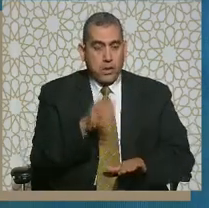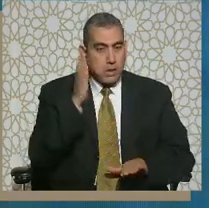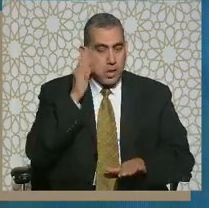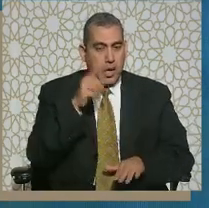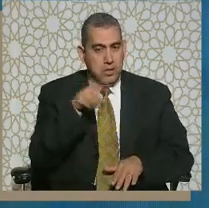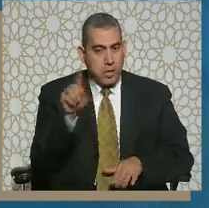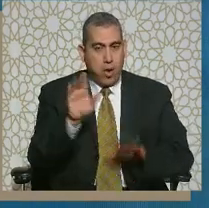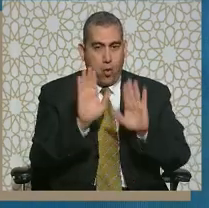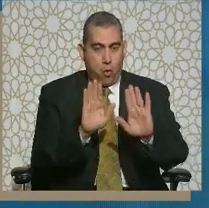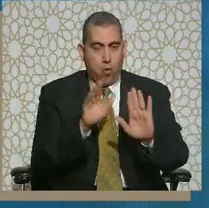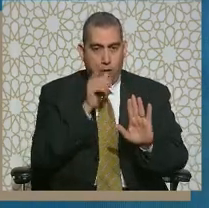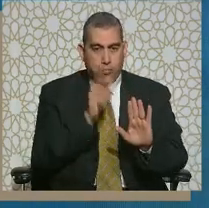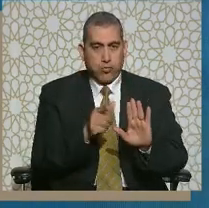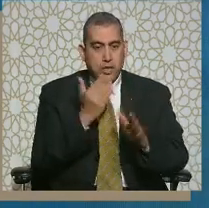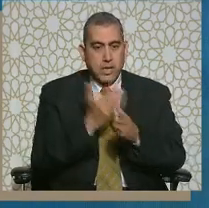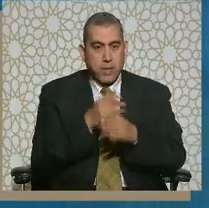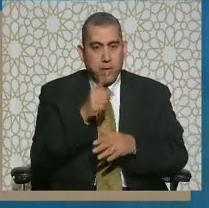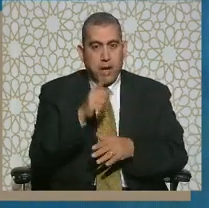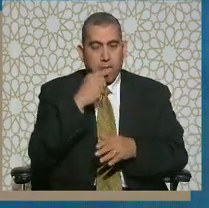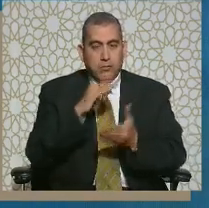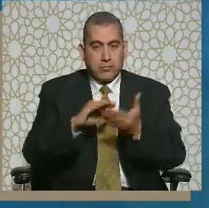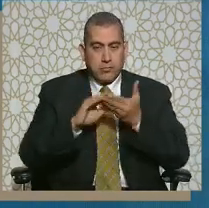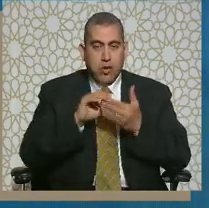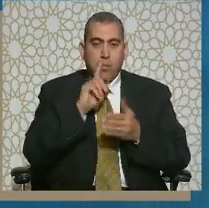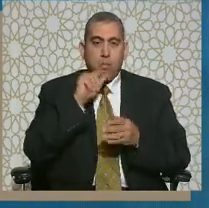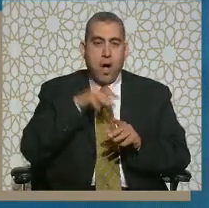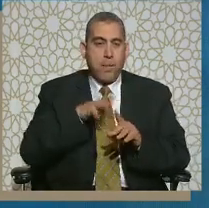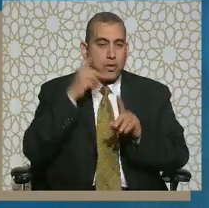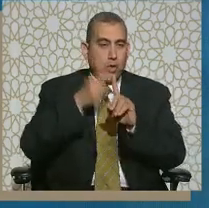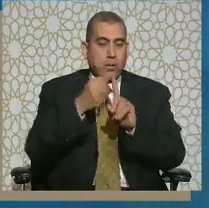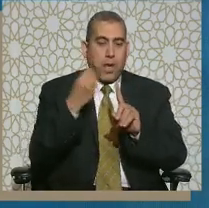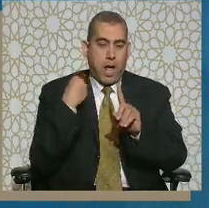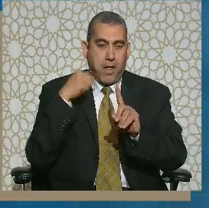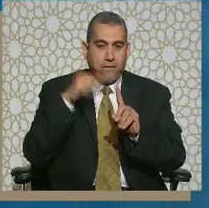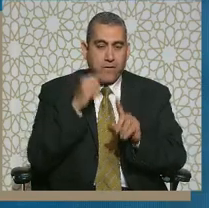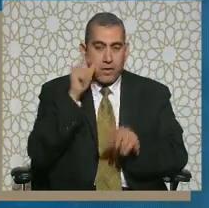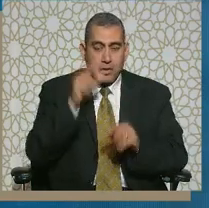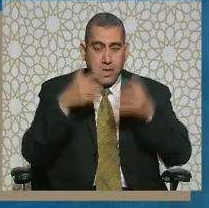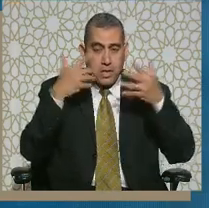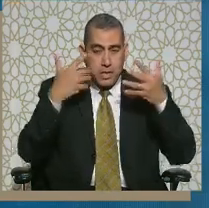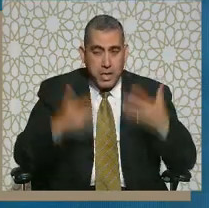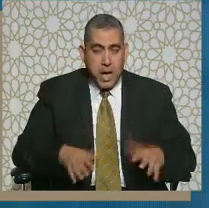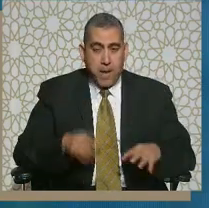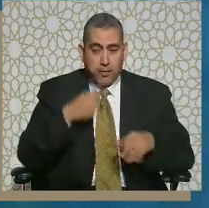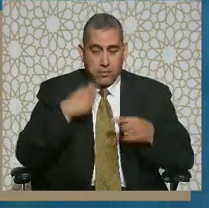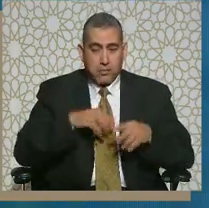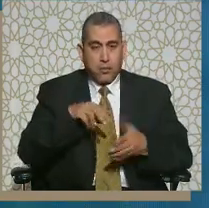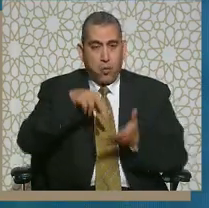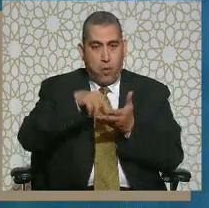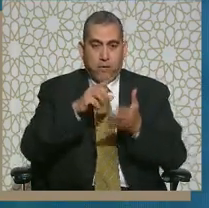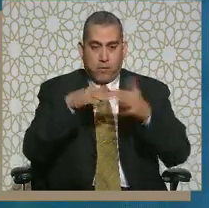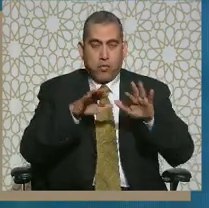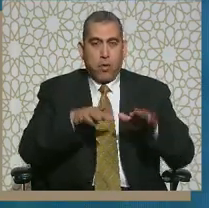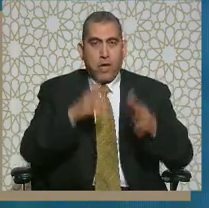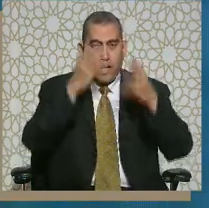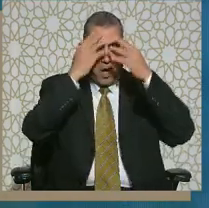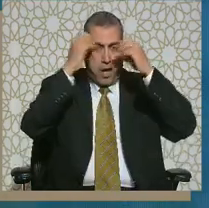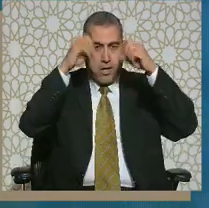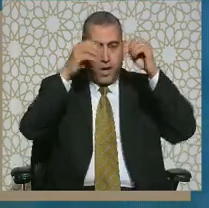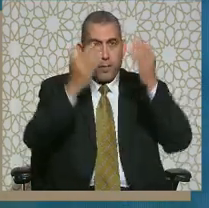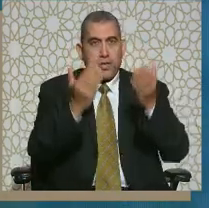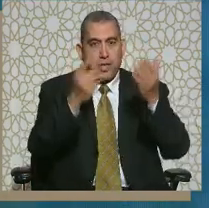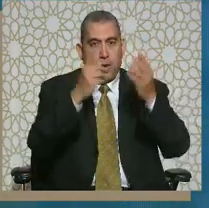صحيحه لان هو دوت اللي ارشدنا اليه رسول الله صل عليه وسلم اذا كان الواحد مش قادر يص وهو قائم وربنا يبارك لك